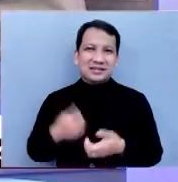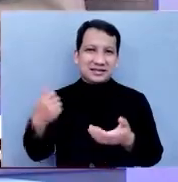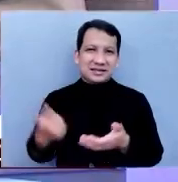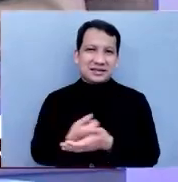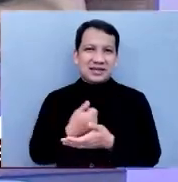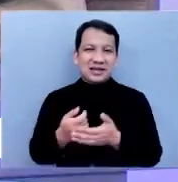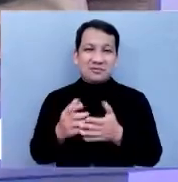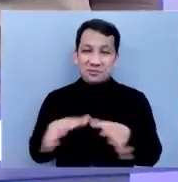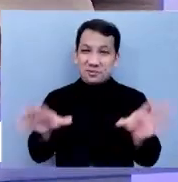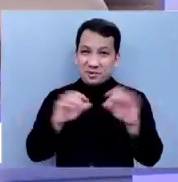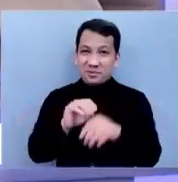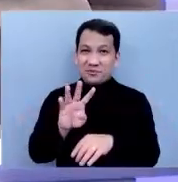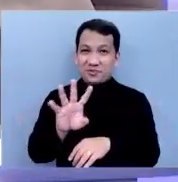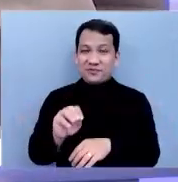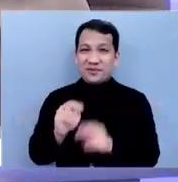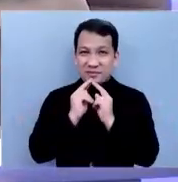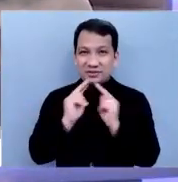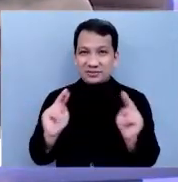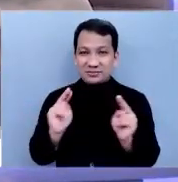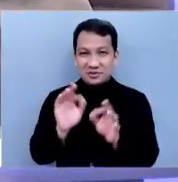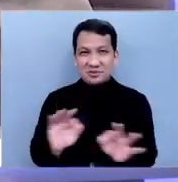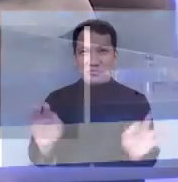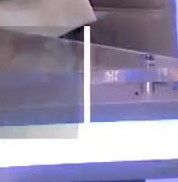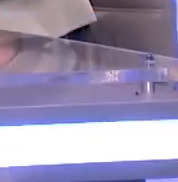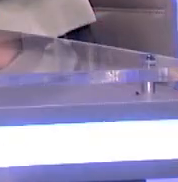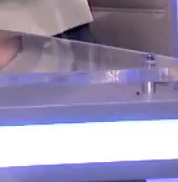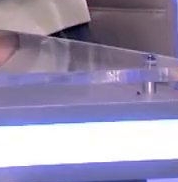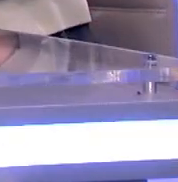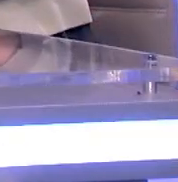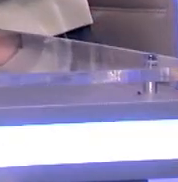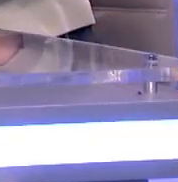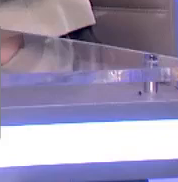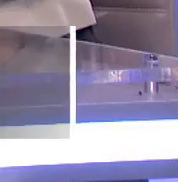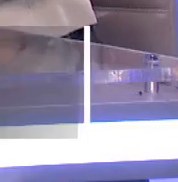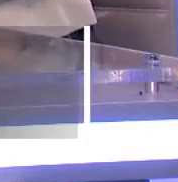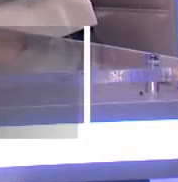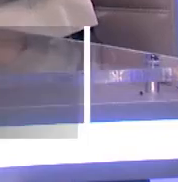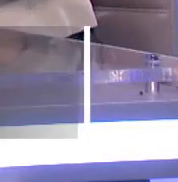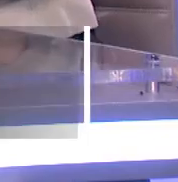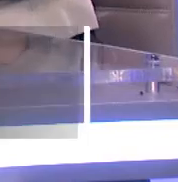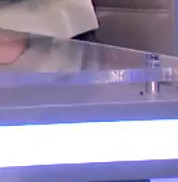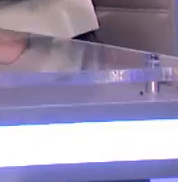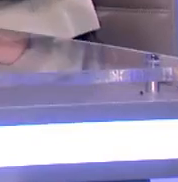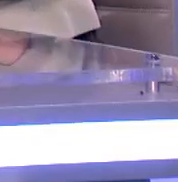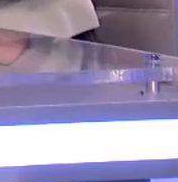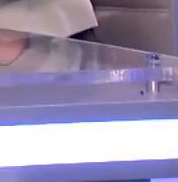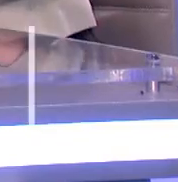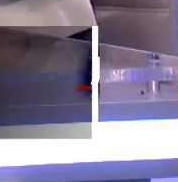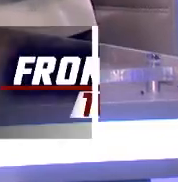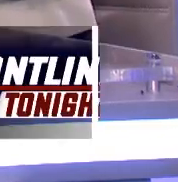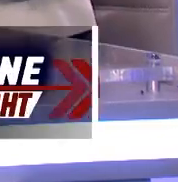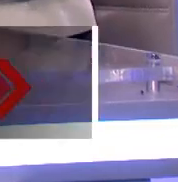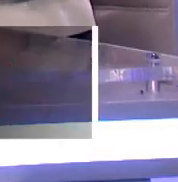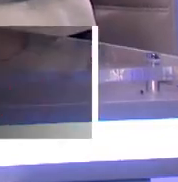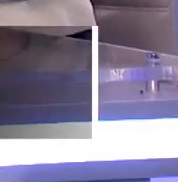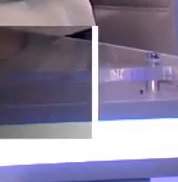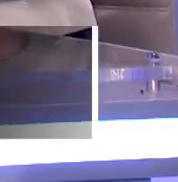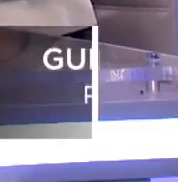yan po ang 45 minuto pag mas malagang headlines. Balitan at diskusyon para sa pag-ubog ng matalinong opinion. Kami yung kasangga sa